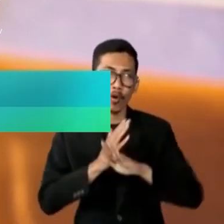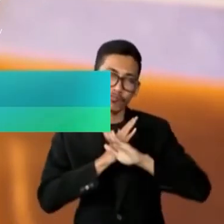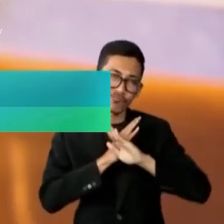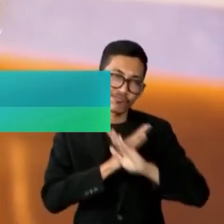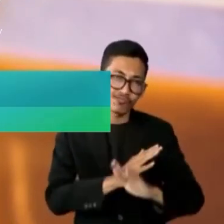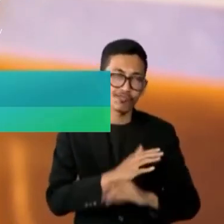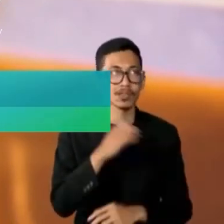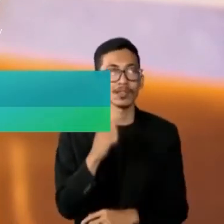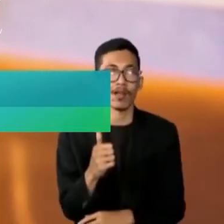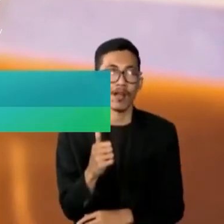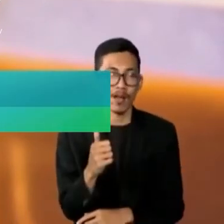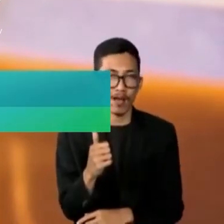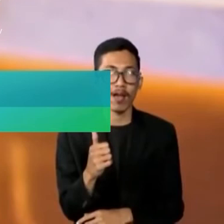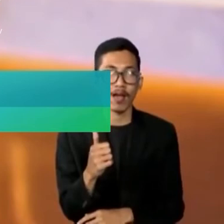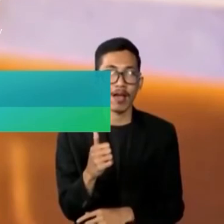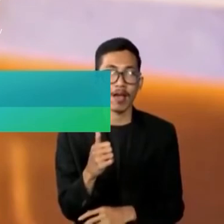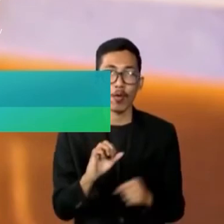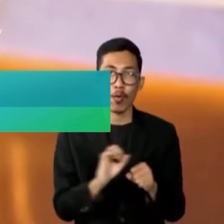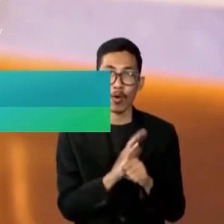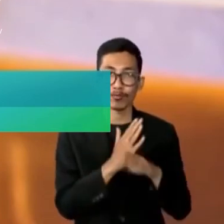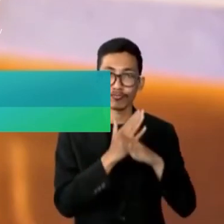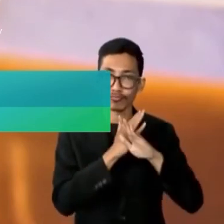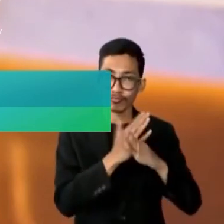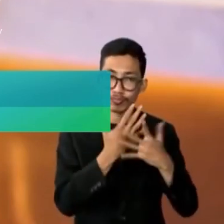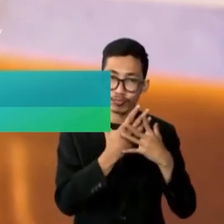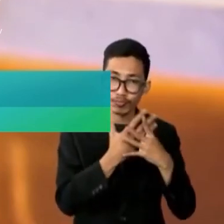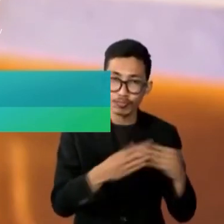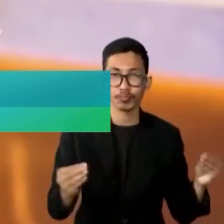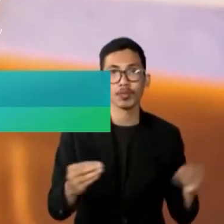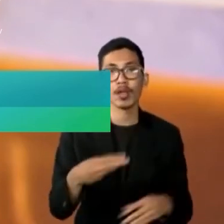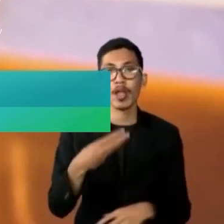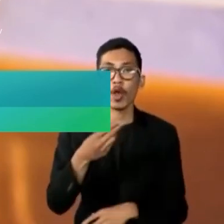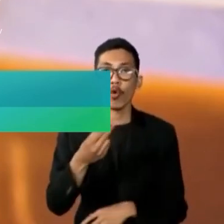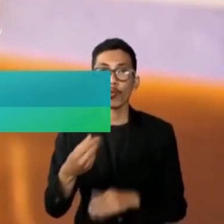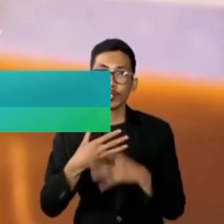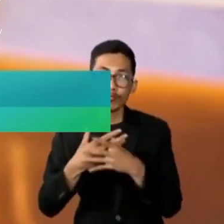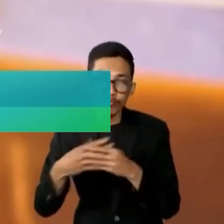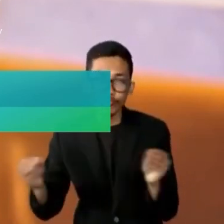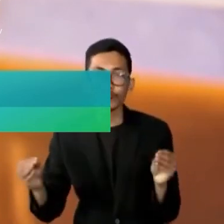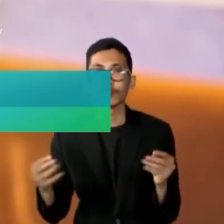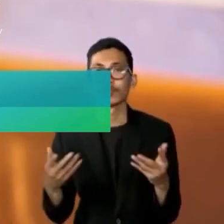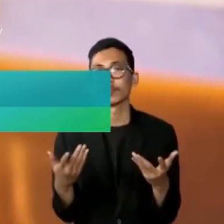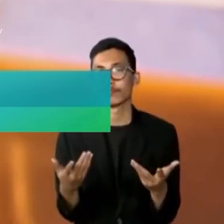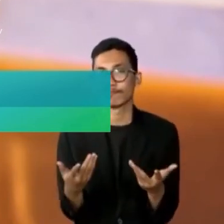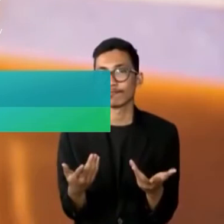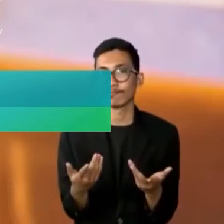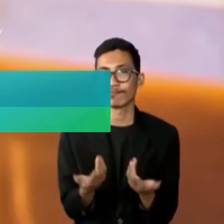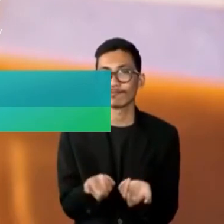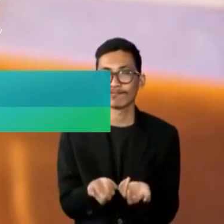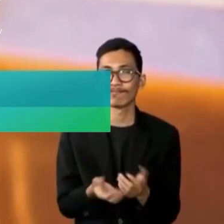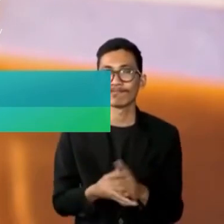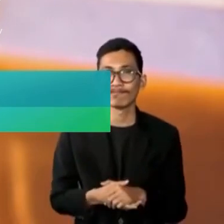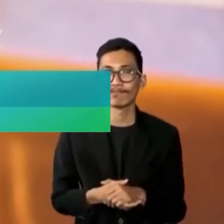dengan baik, sehingga kita terbebas dari masalah krisis ekonomi dan juga kita bisa mengurangi